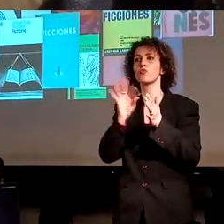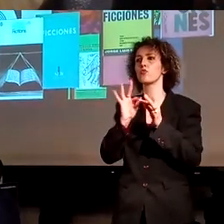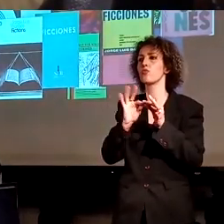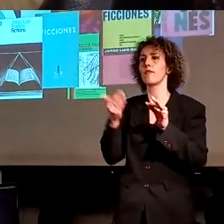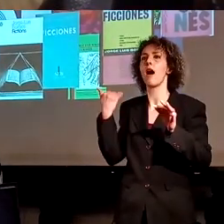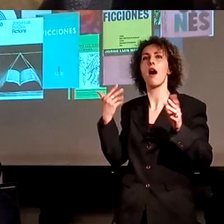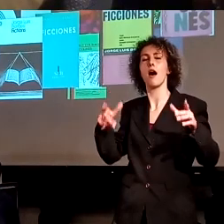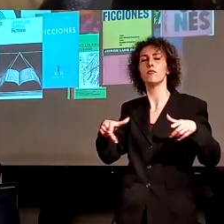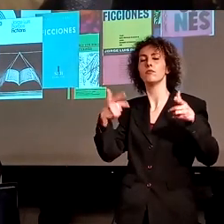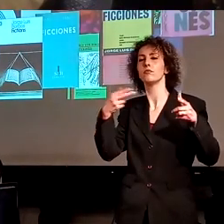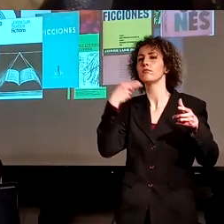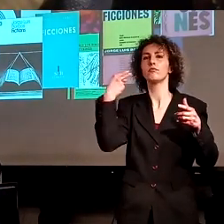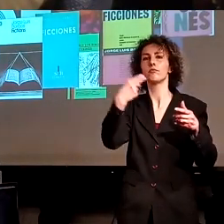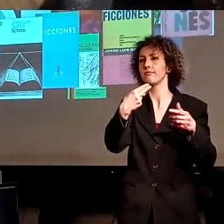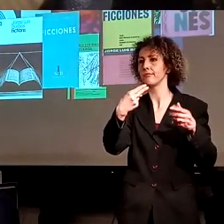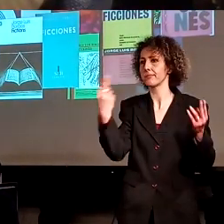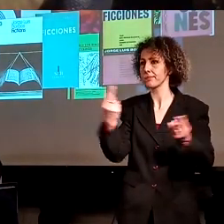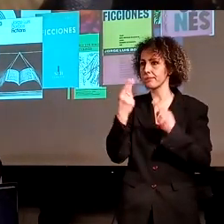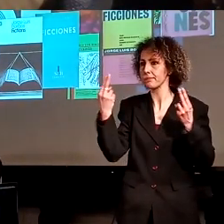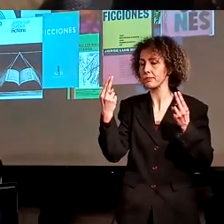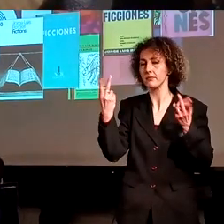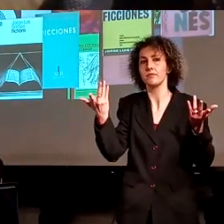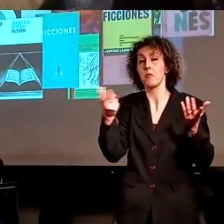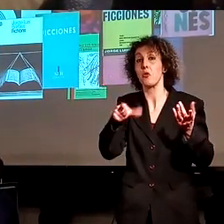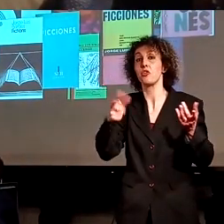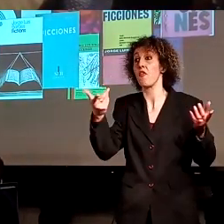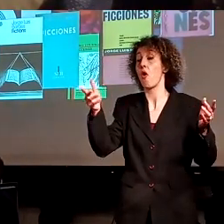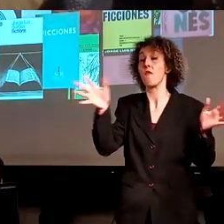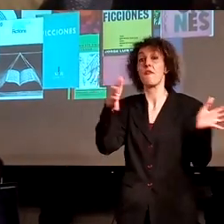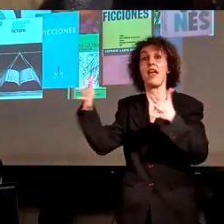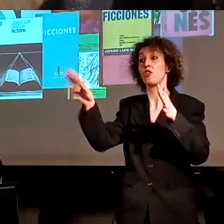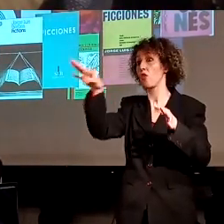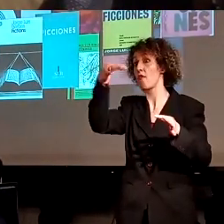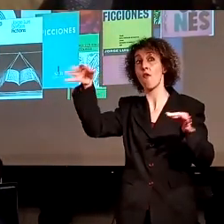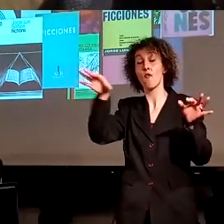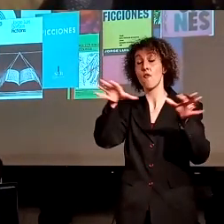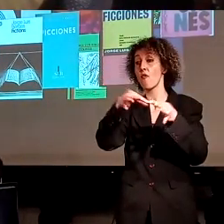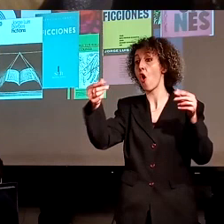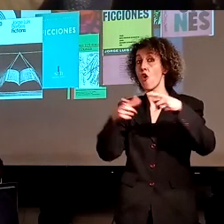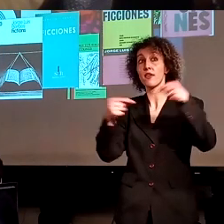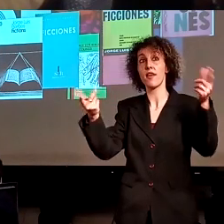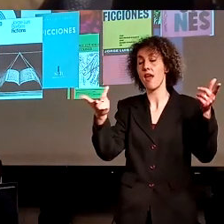la posizione delle foglie il vento l'aveva spostata eccetera e